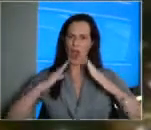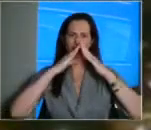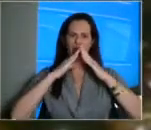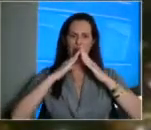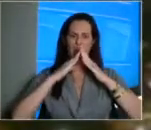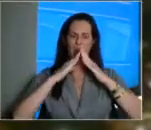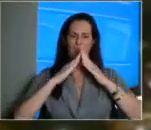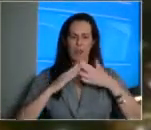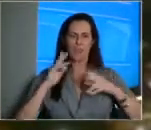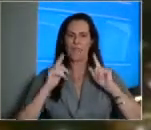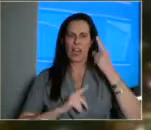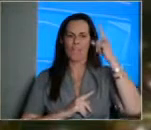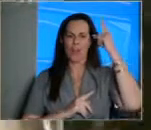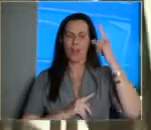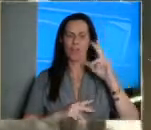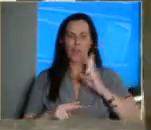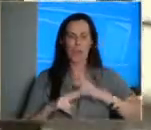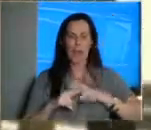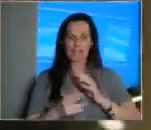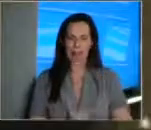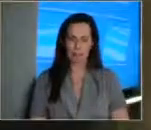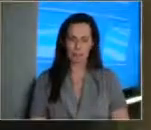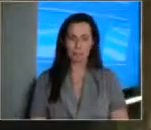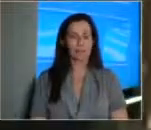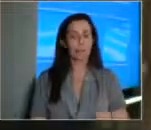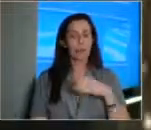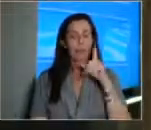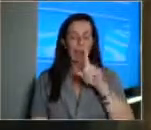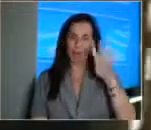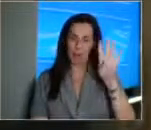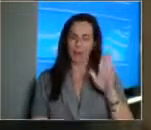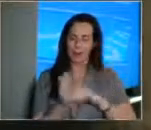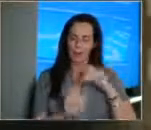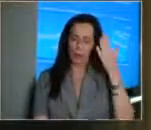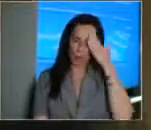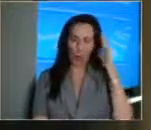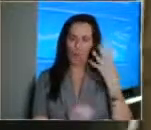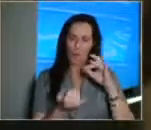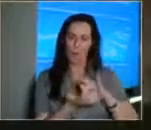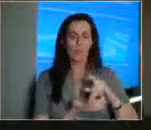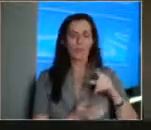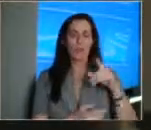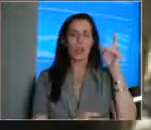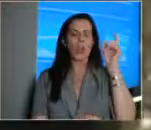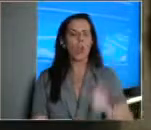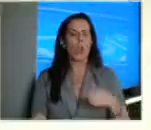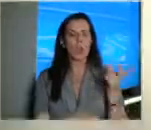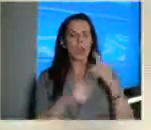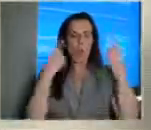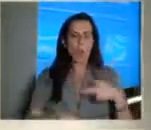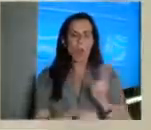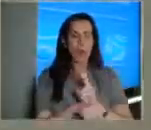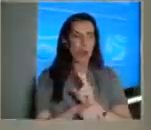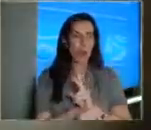זוויתי וגבוה מאוד ועשוי מברזל. 1 באפריל הוא תאריך המוכר בארצות רבות כיום הכזבים הבינלאומי, או